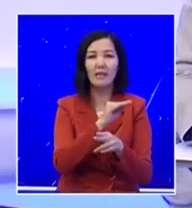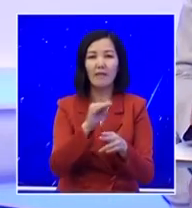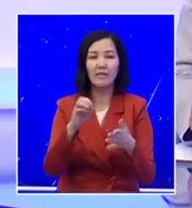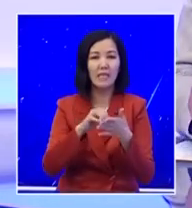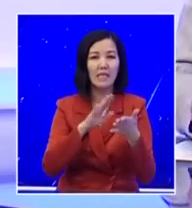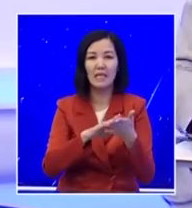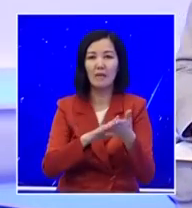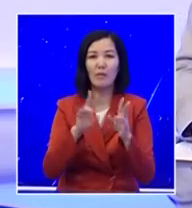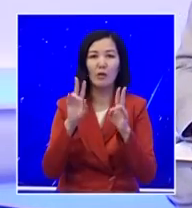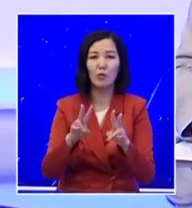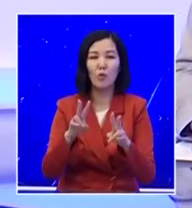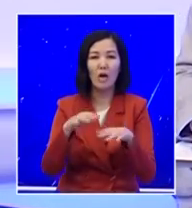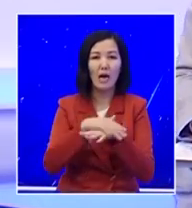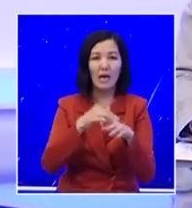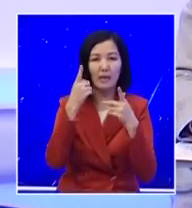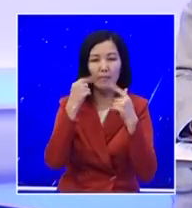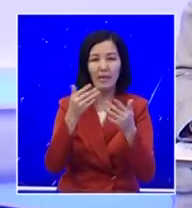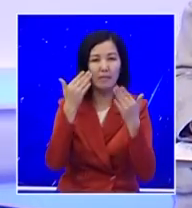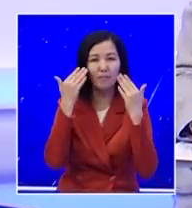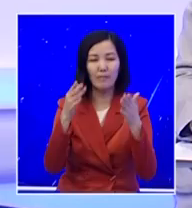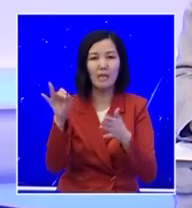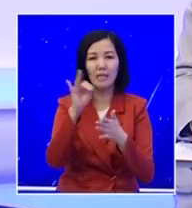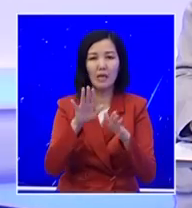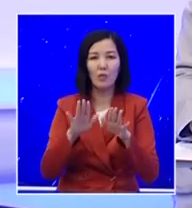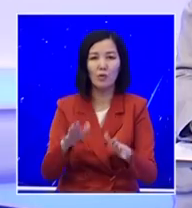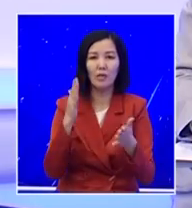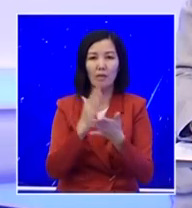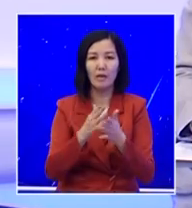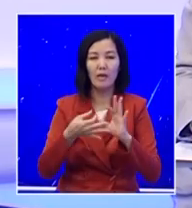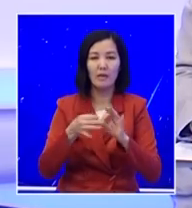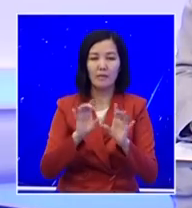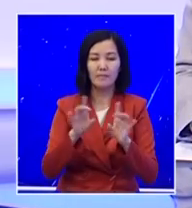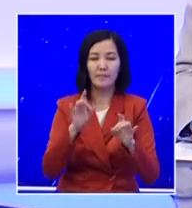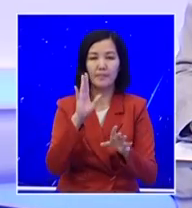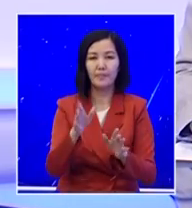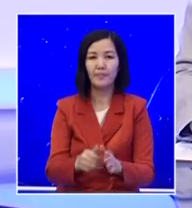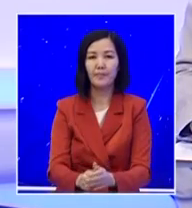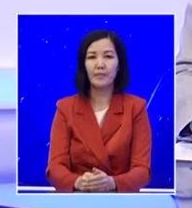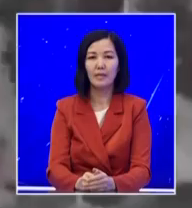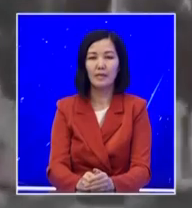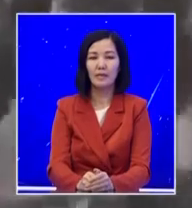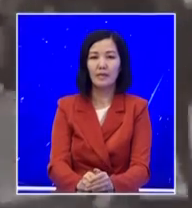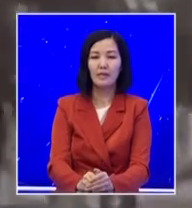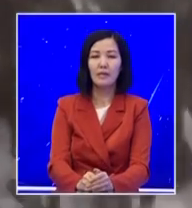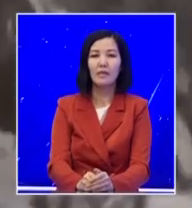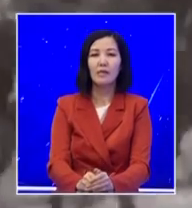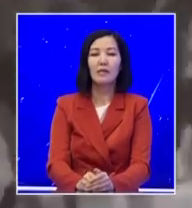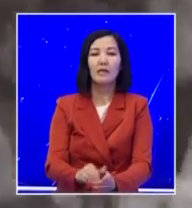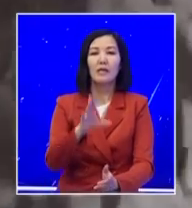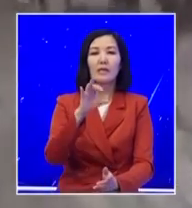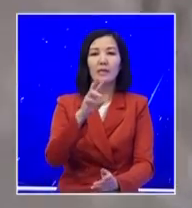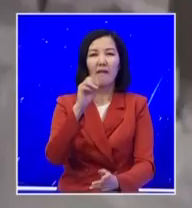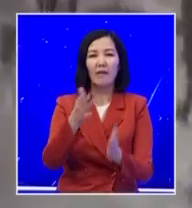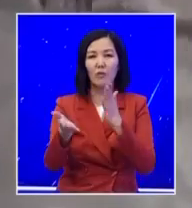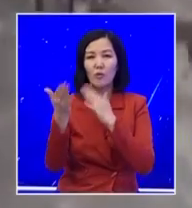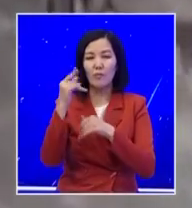тіркелмеген, бірақ ел білетін және білмейтін тарихи орындар да бар. Бір қатары Жетісуда. Совет үкіметі кезінде